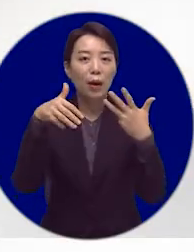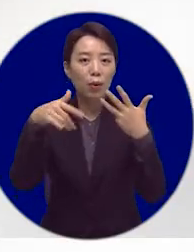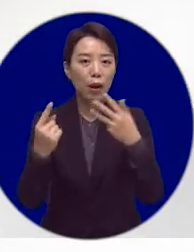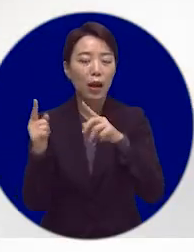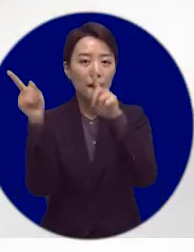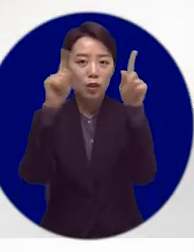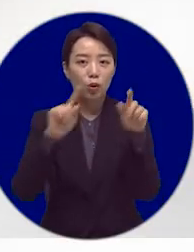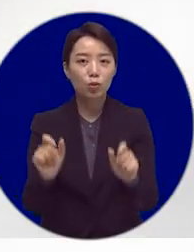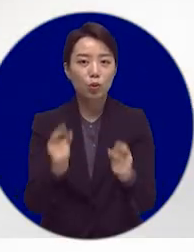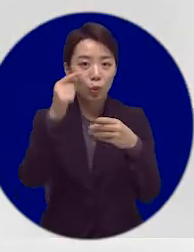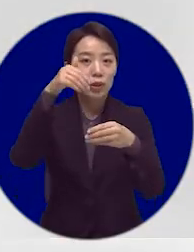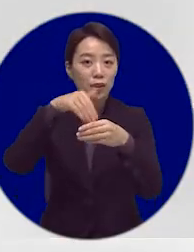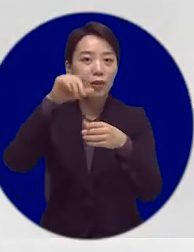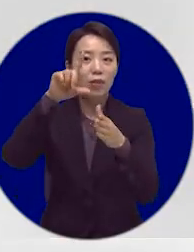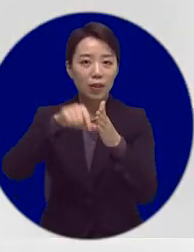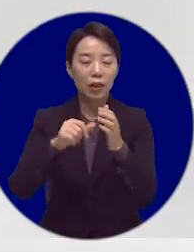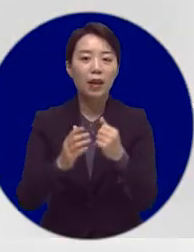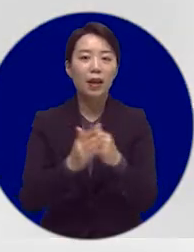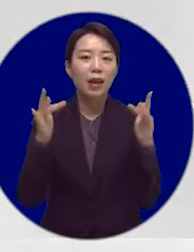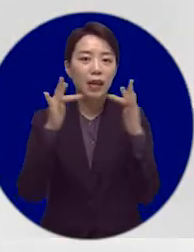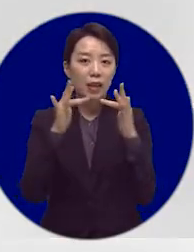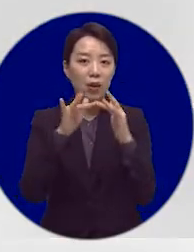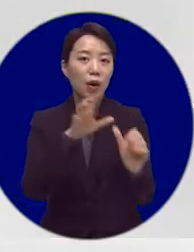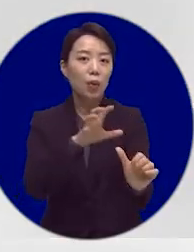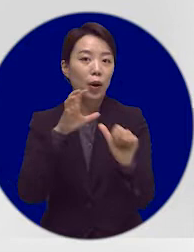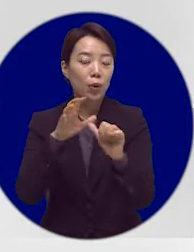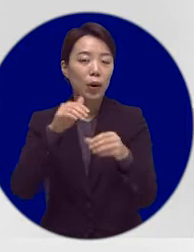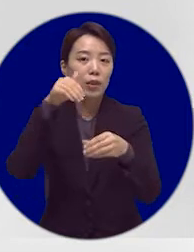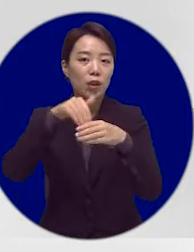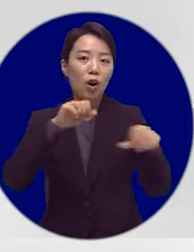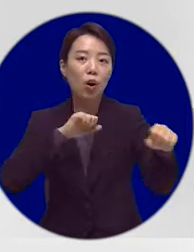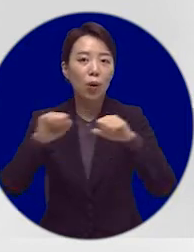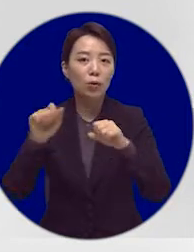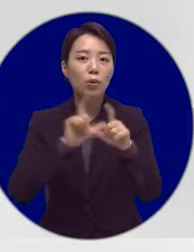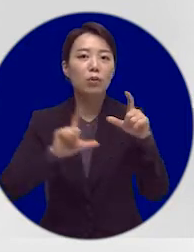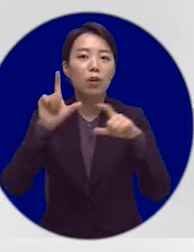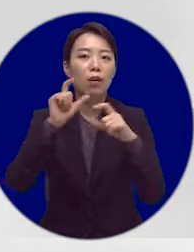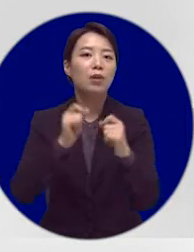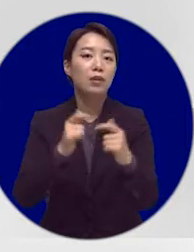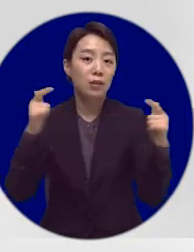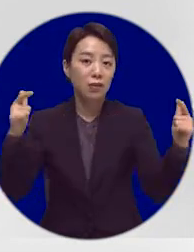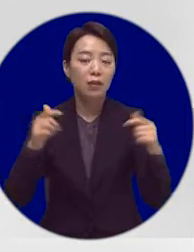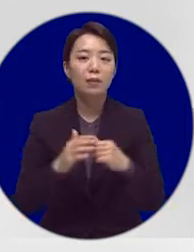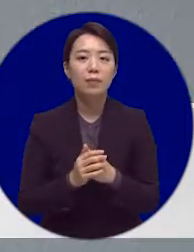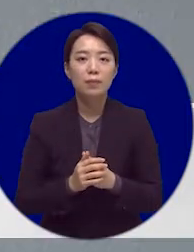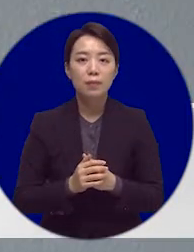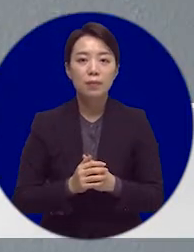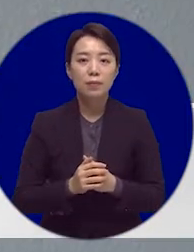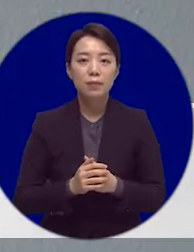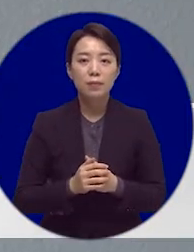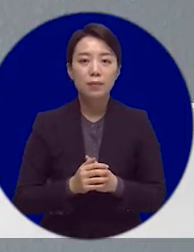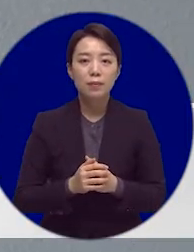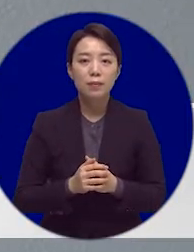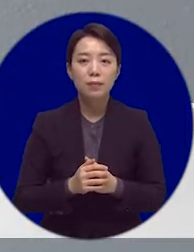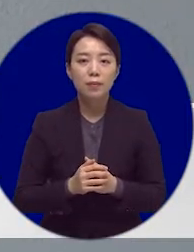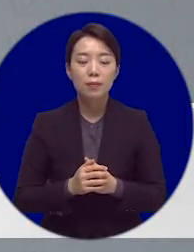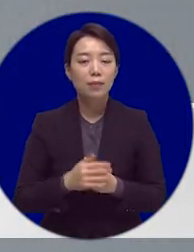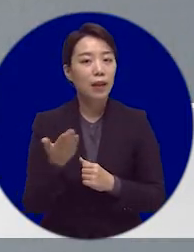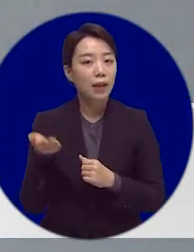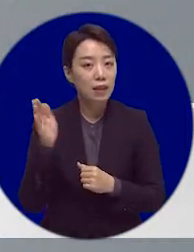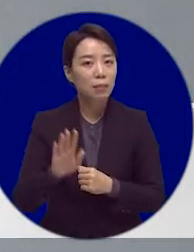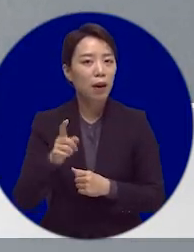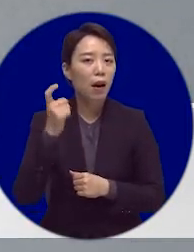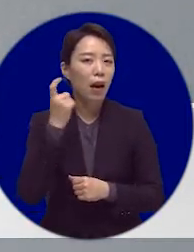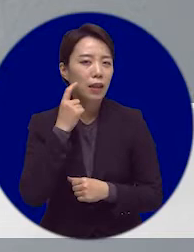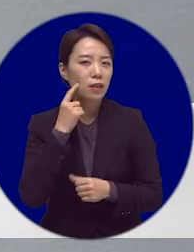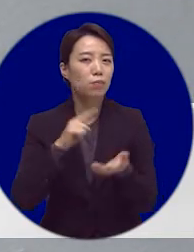동시 지방선거에서 인터넷을 이용한 선거운동이 더욱 확대될 것으로 예상됩니다. 하지만 허위사실 공표나